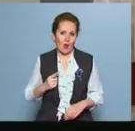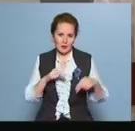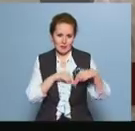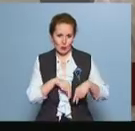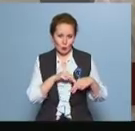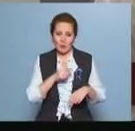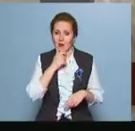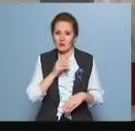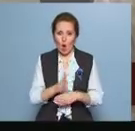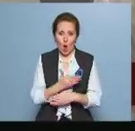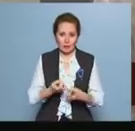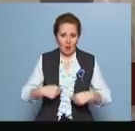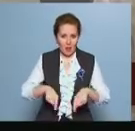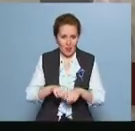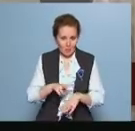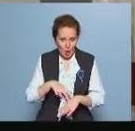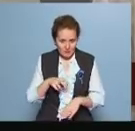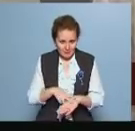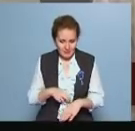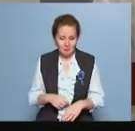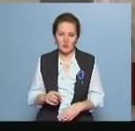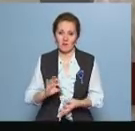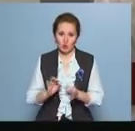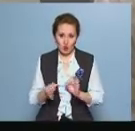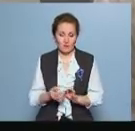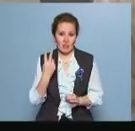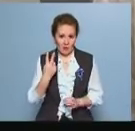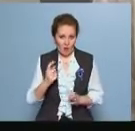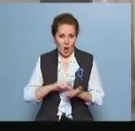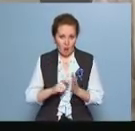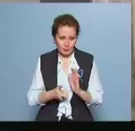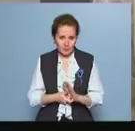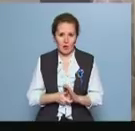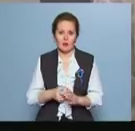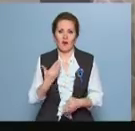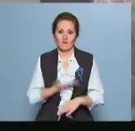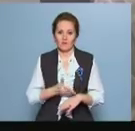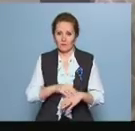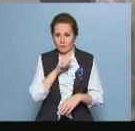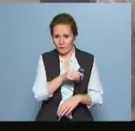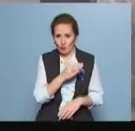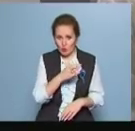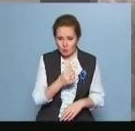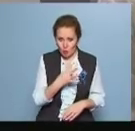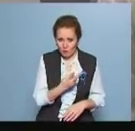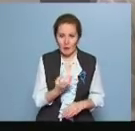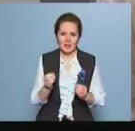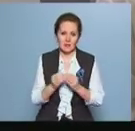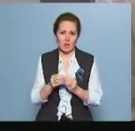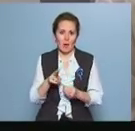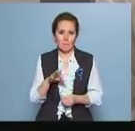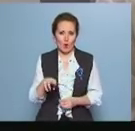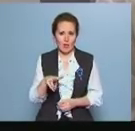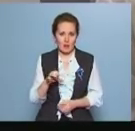отдела полиции, поскольку у нас в Ижевске два кабинета таких. Это Новосибирском шоссе 42 и 10-я подлеза 34. И